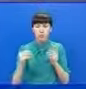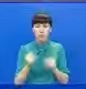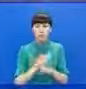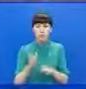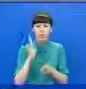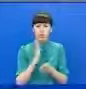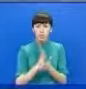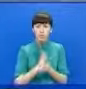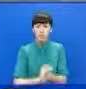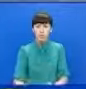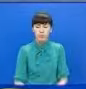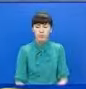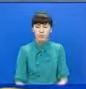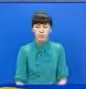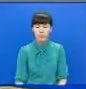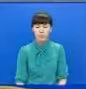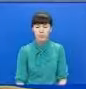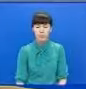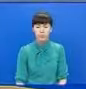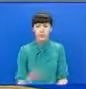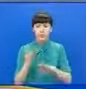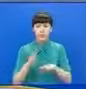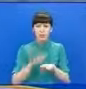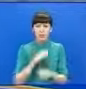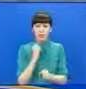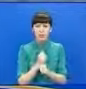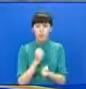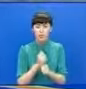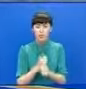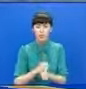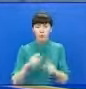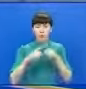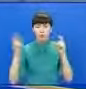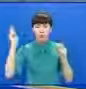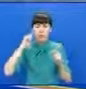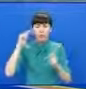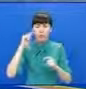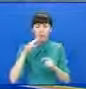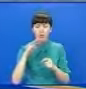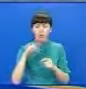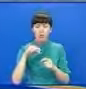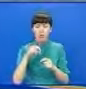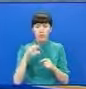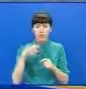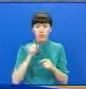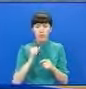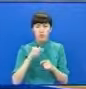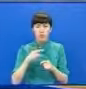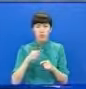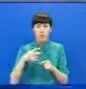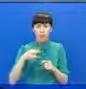отыр. ФАП салынып отыр міне. Күрделі жұмыстан айттым ғой, мектептердің бәрі жыланды, аман келді,